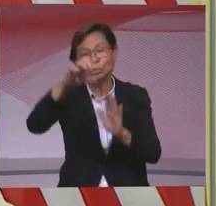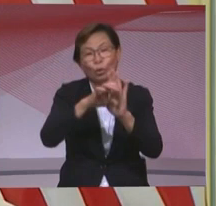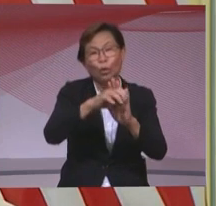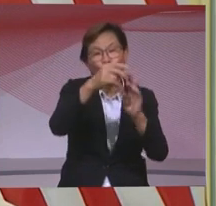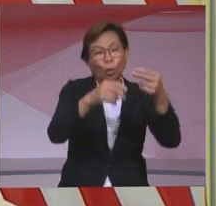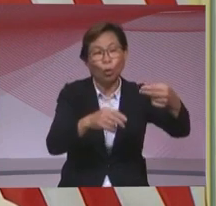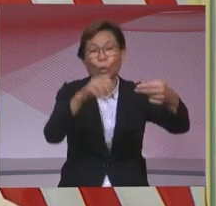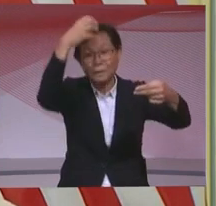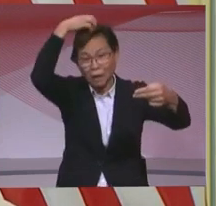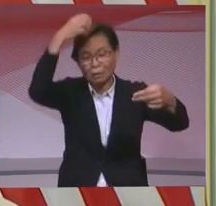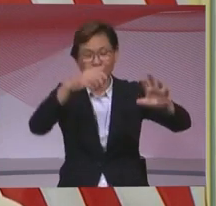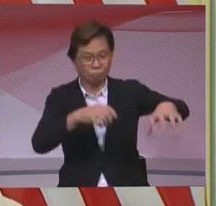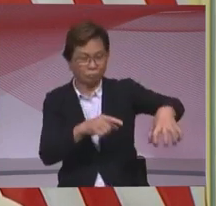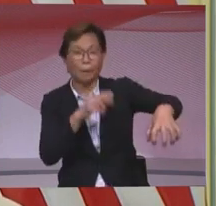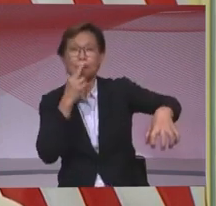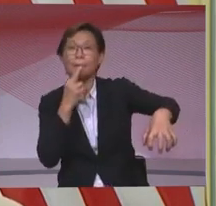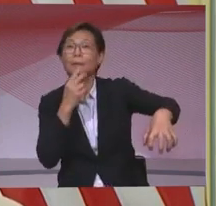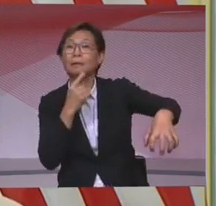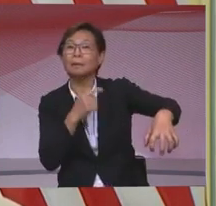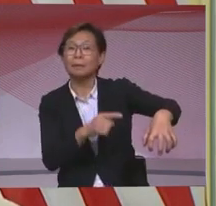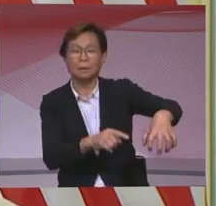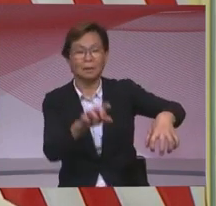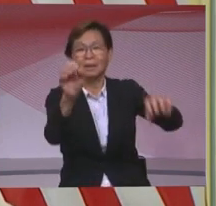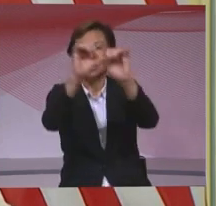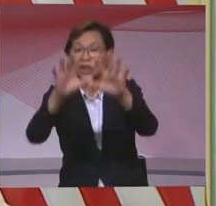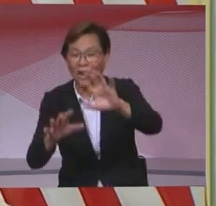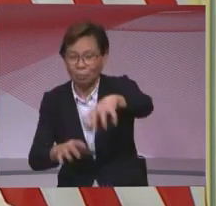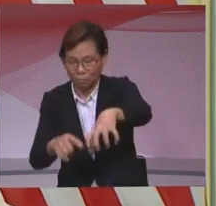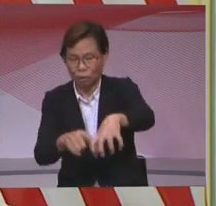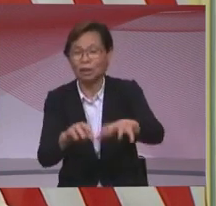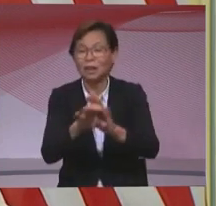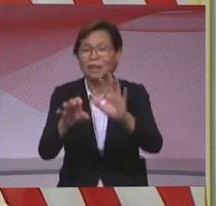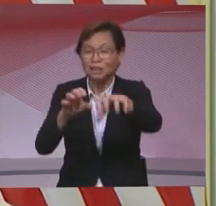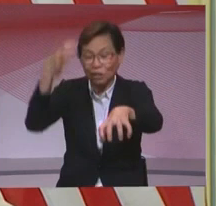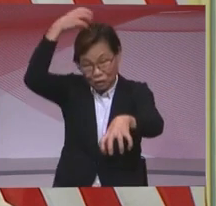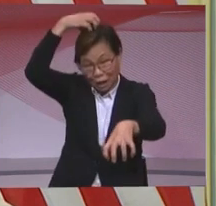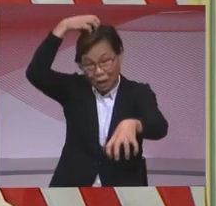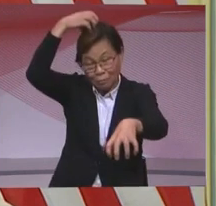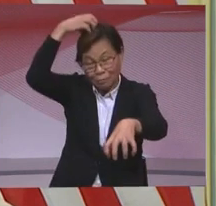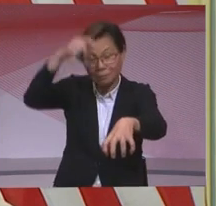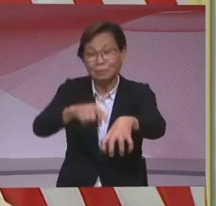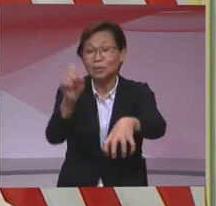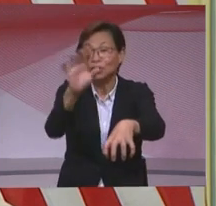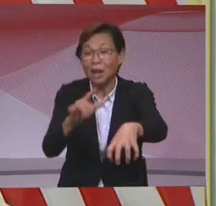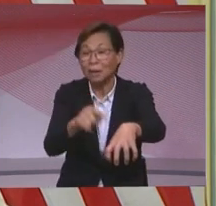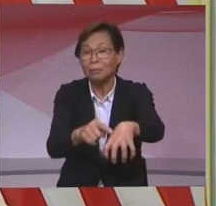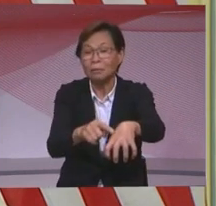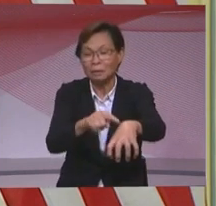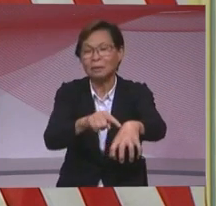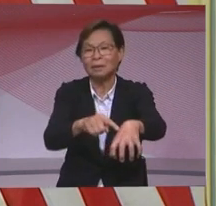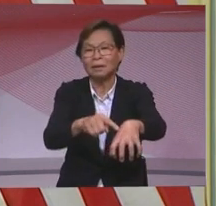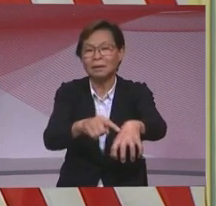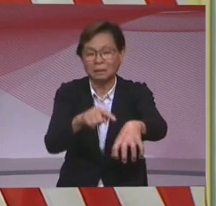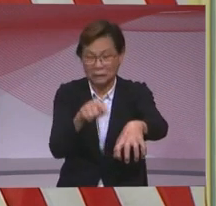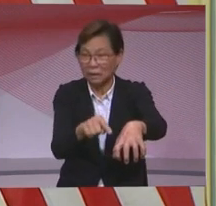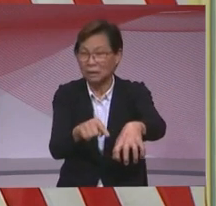Selangor diisytiharkan zon merah. Adakah yang datang daripada Shah Alam ke Kuala Lumpur nanti, kerana Selangor dianggap sebagai merah, maka